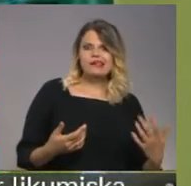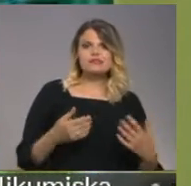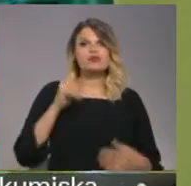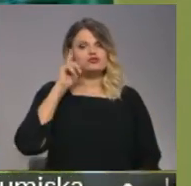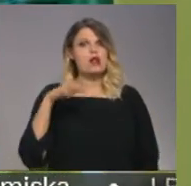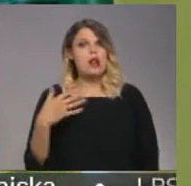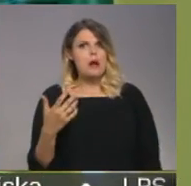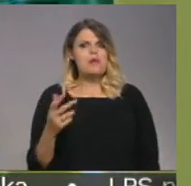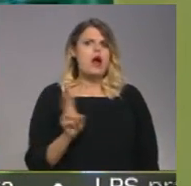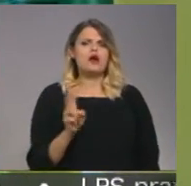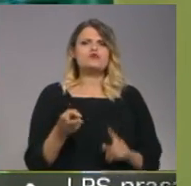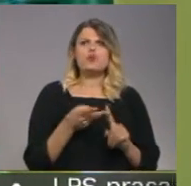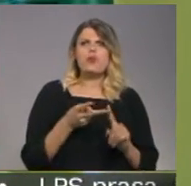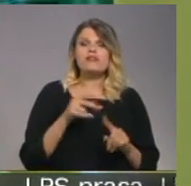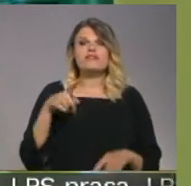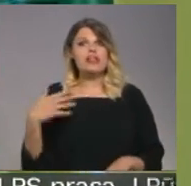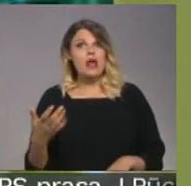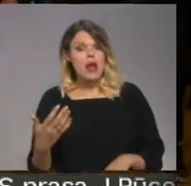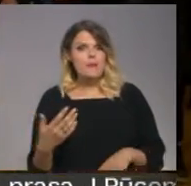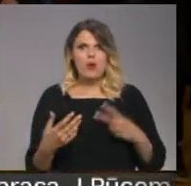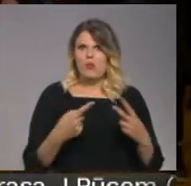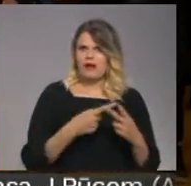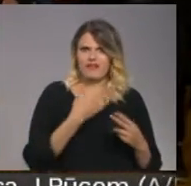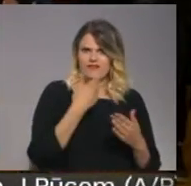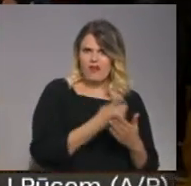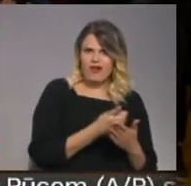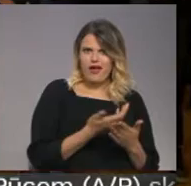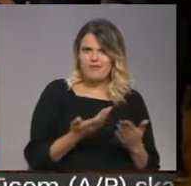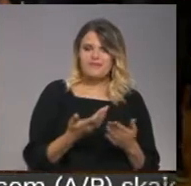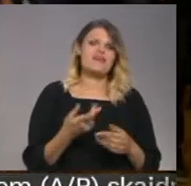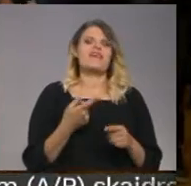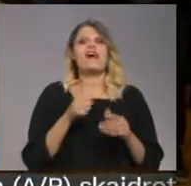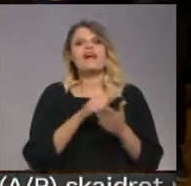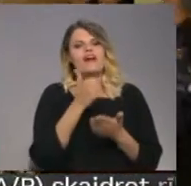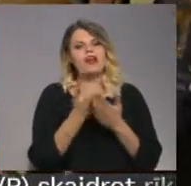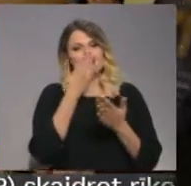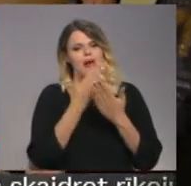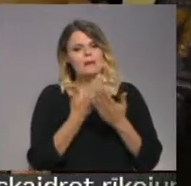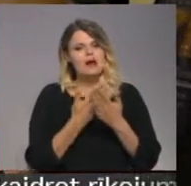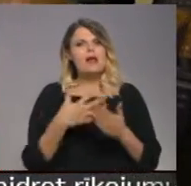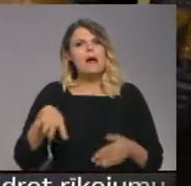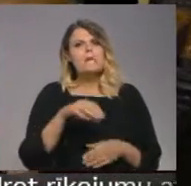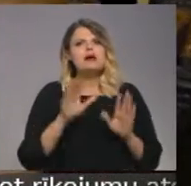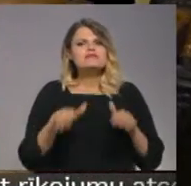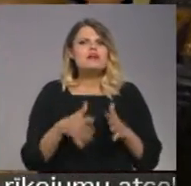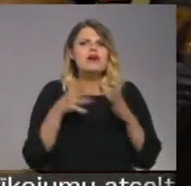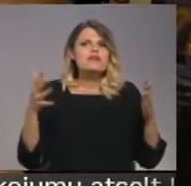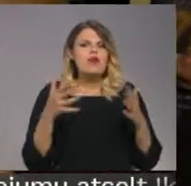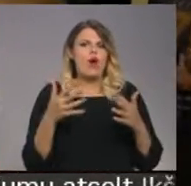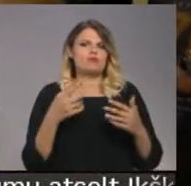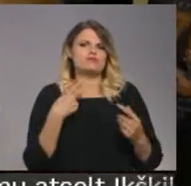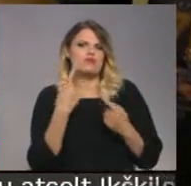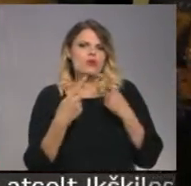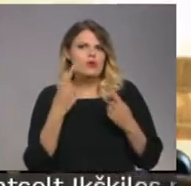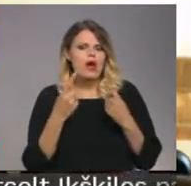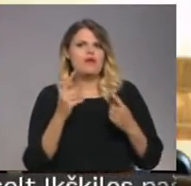es veicu, kas tad ir ūtro, ja viņa ir lobo, tad ūtro ir nalobo. Galvenīs ir parodēt ūkā. Mēs varam ļoti daudz ko derēt ar latgaļīšu vordu